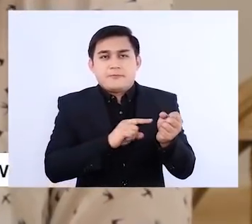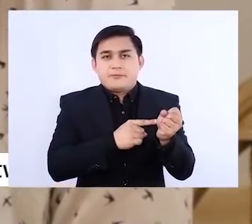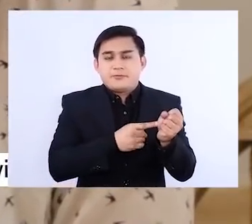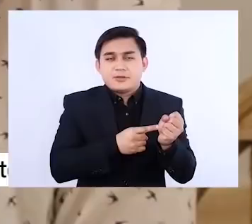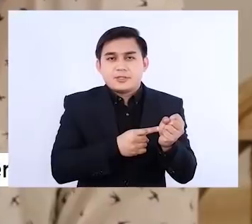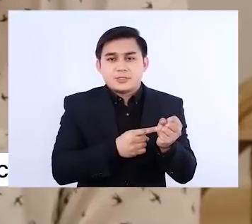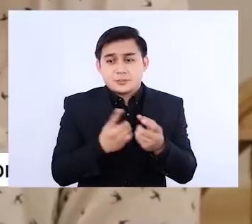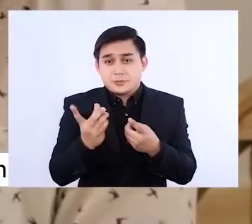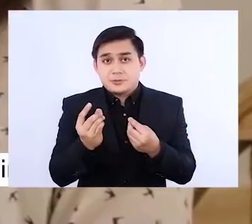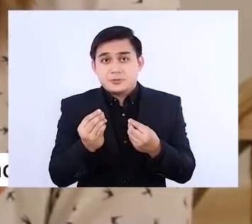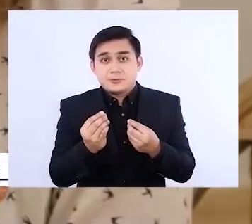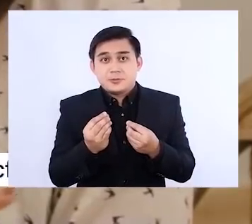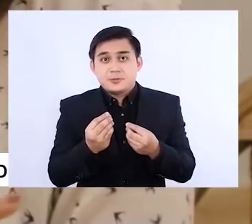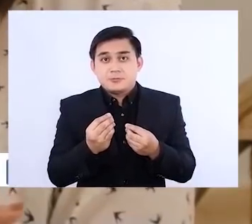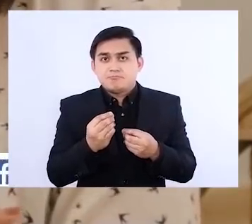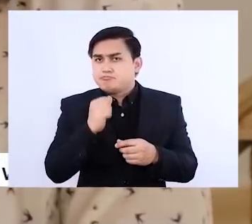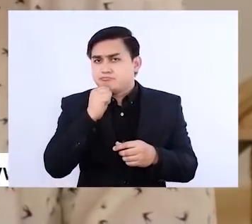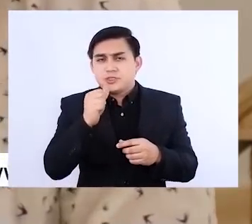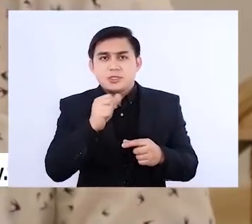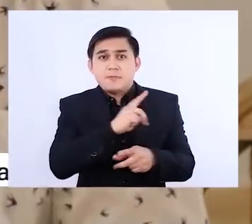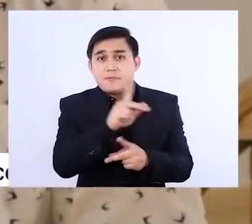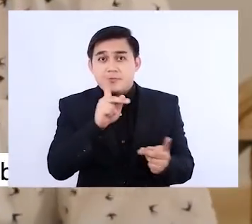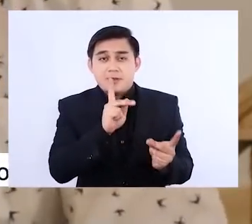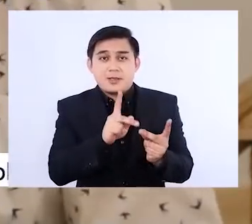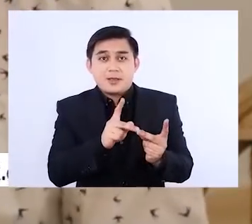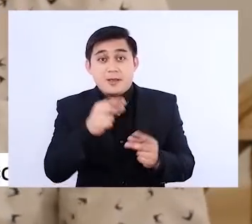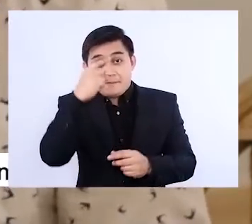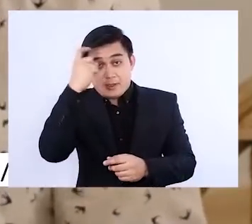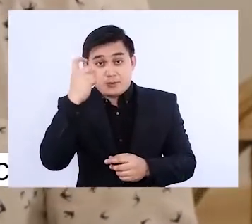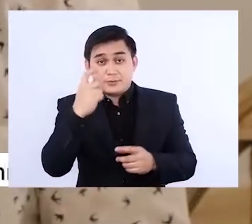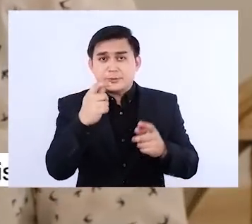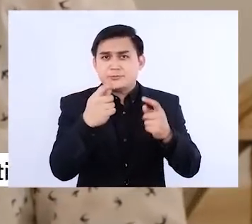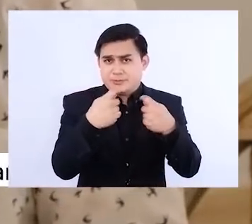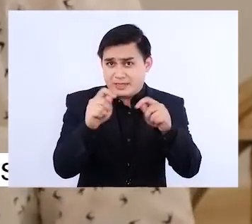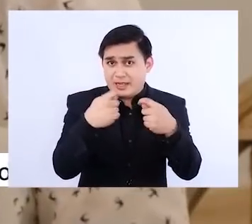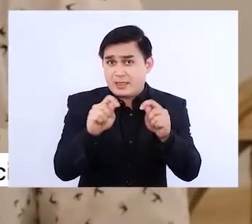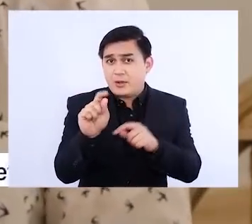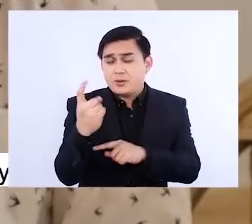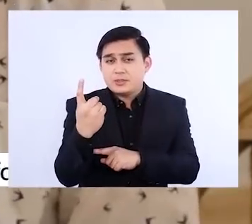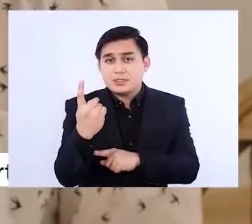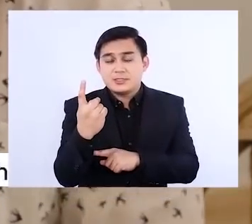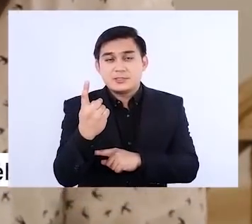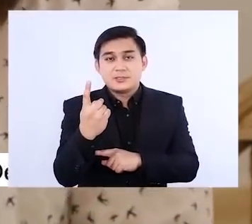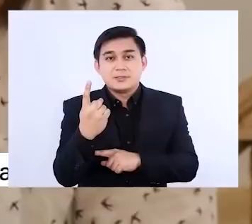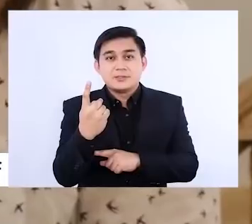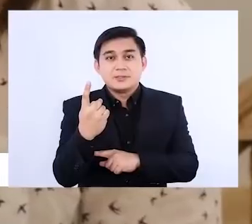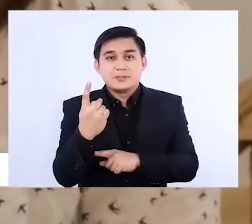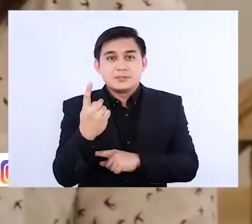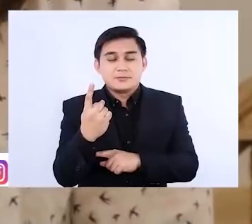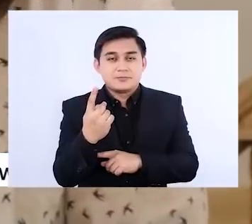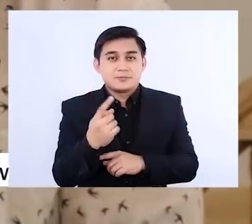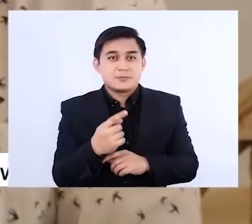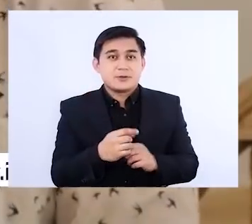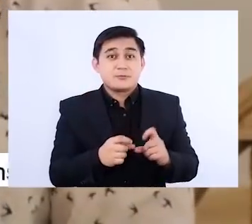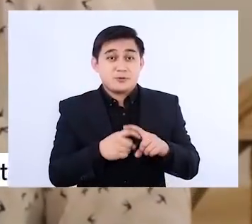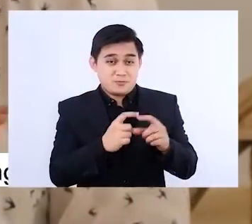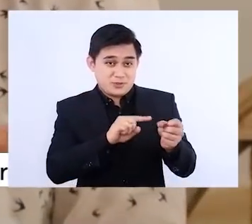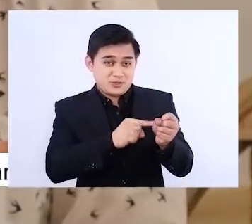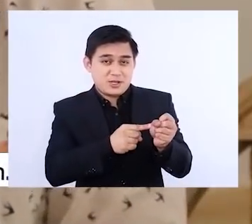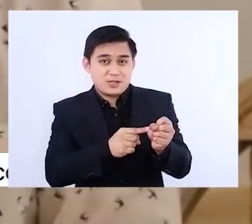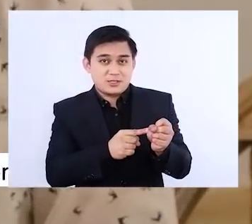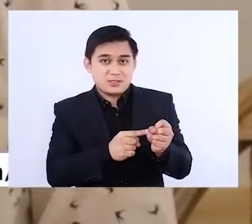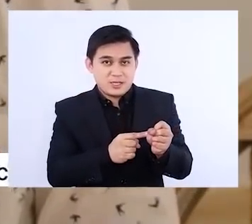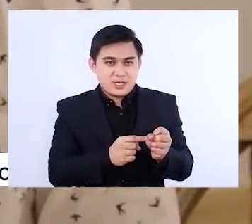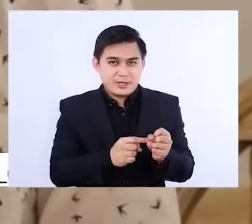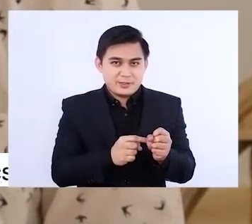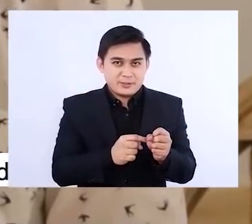merong hindi perfect, di ba? Dahil nagta-trial and error. Ganun talaga. Pag nag-uumpisa, parang pinag-aaralan mo rin